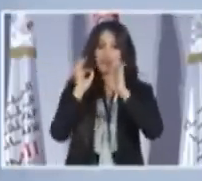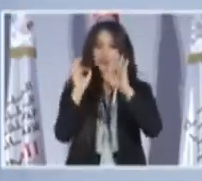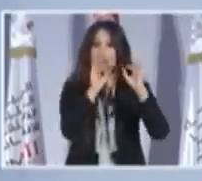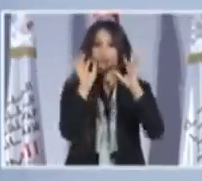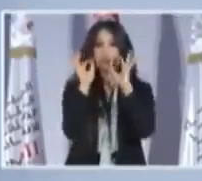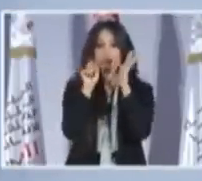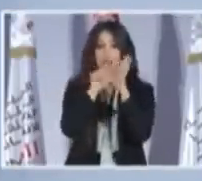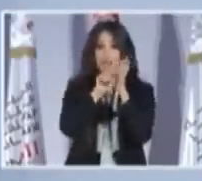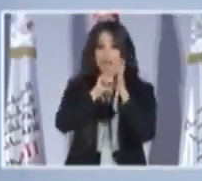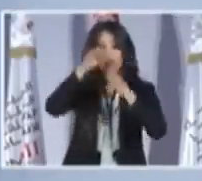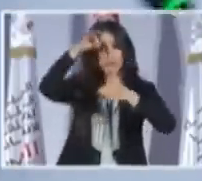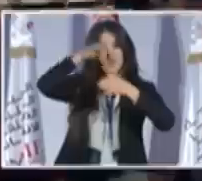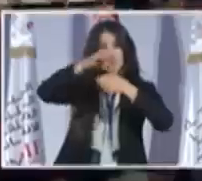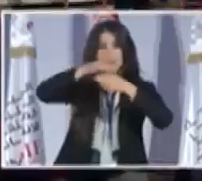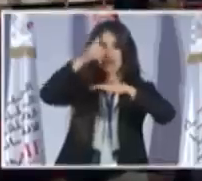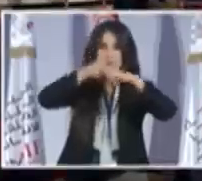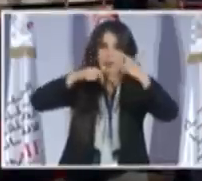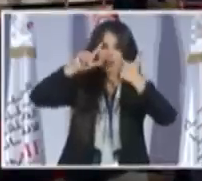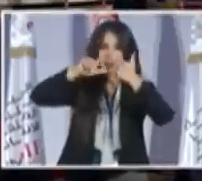الثاني